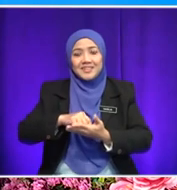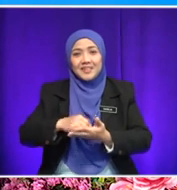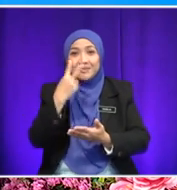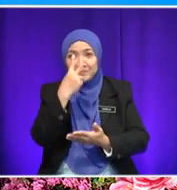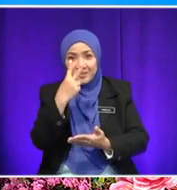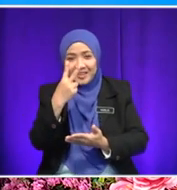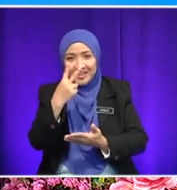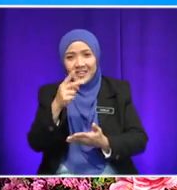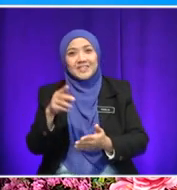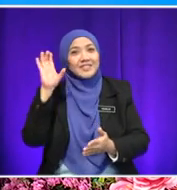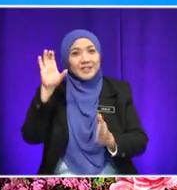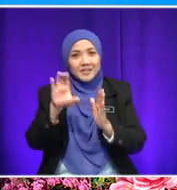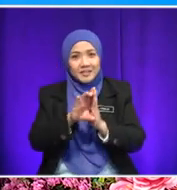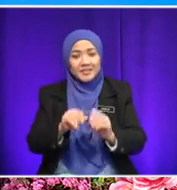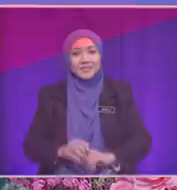Siapakah beliau